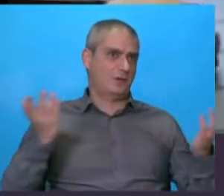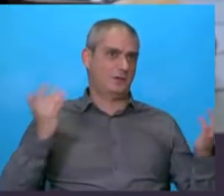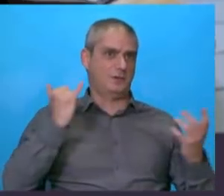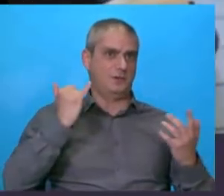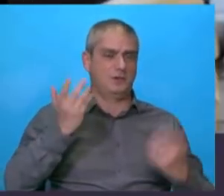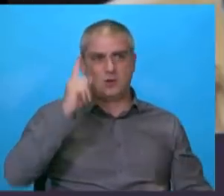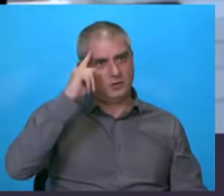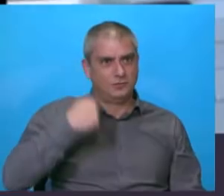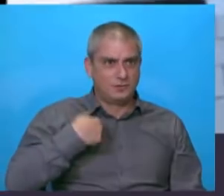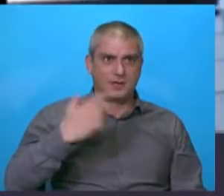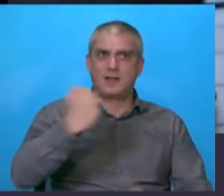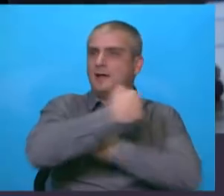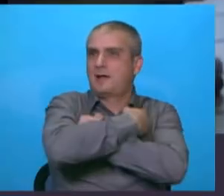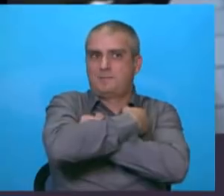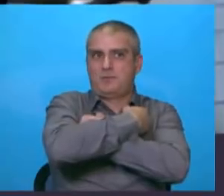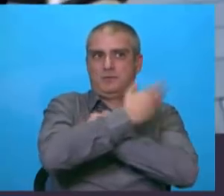יאללה, חיבוק.